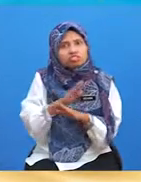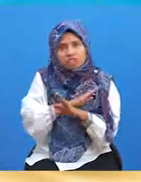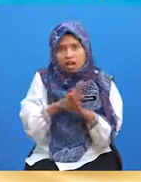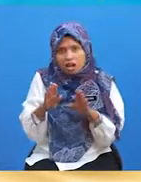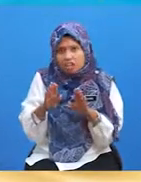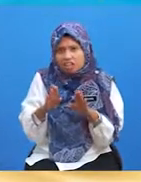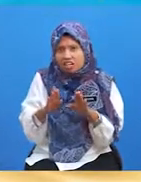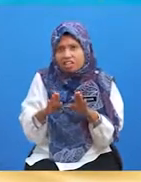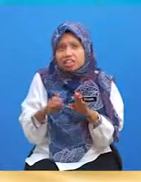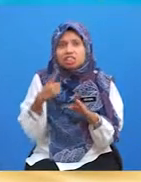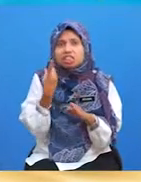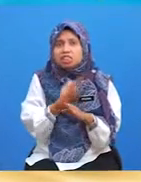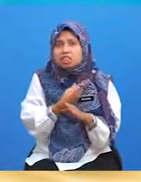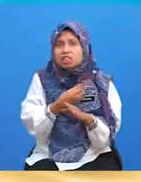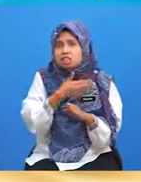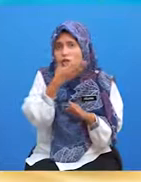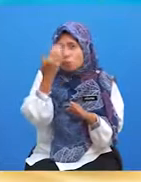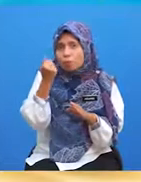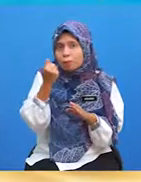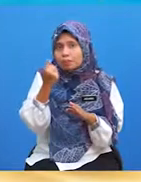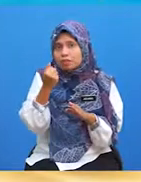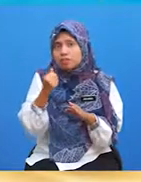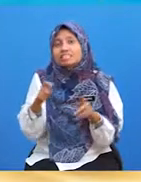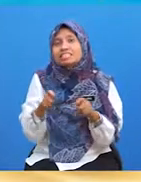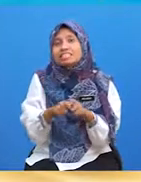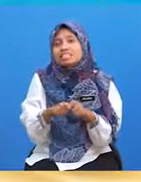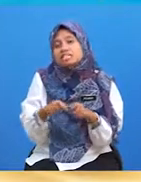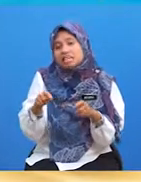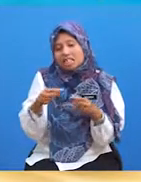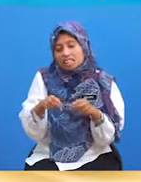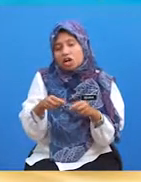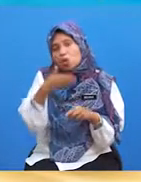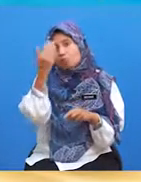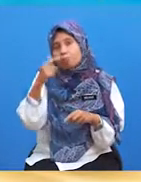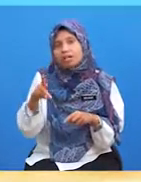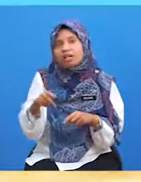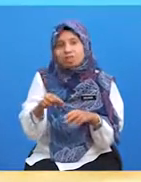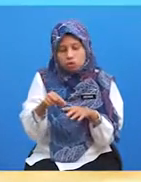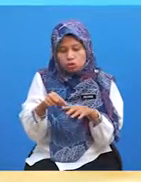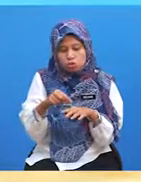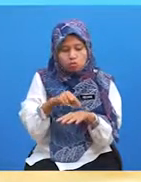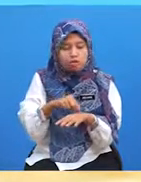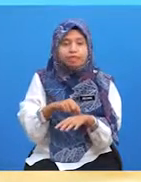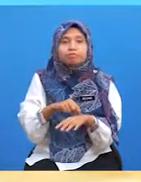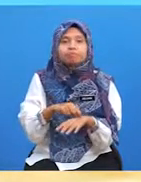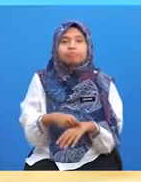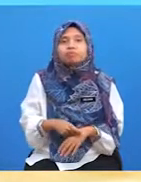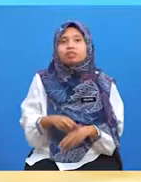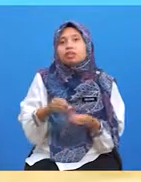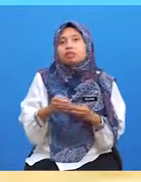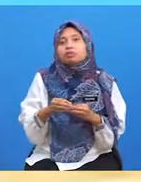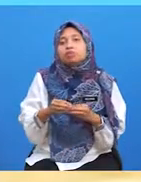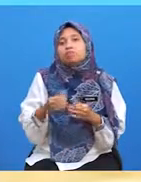jangan sekali-kali kamu menjadi seperti kacang lupakan kulit. Dan peribahasa